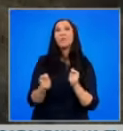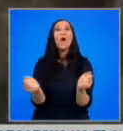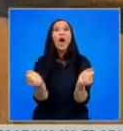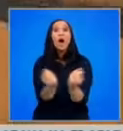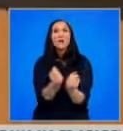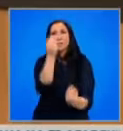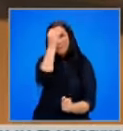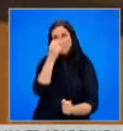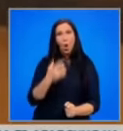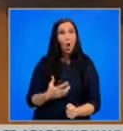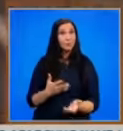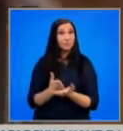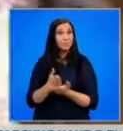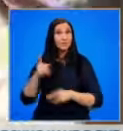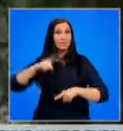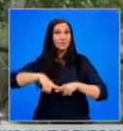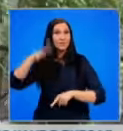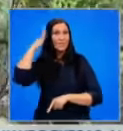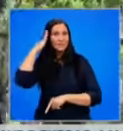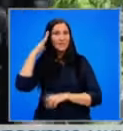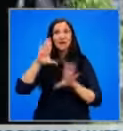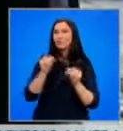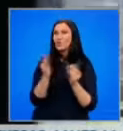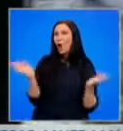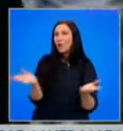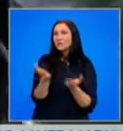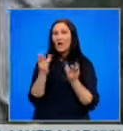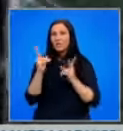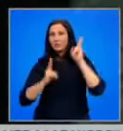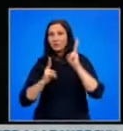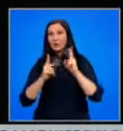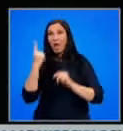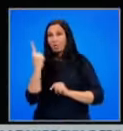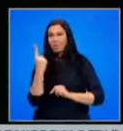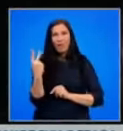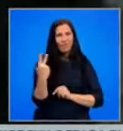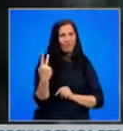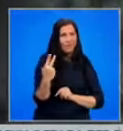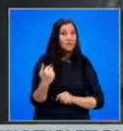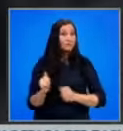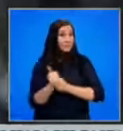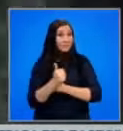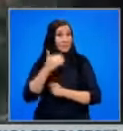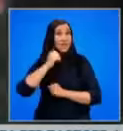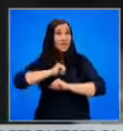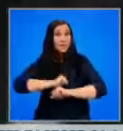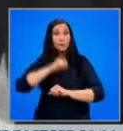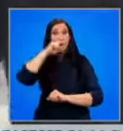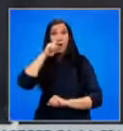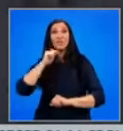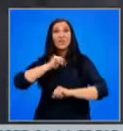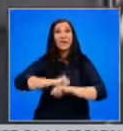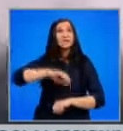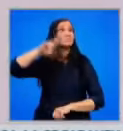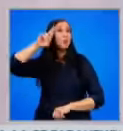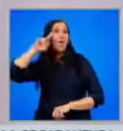в Благоевград. Според правосъдния министър всичко е ставало със съгласието на един от двамата заместник директори в главна дирекция изпълнение